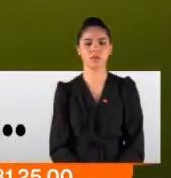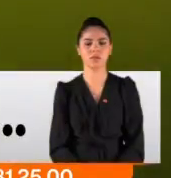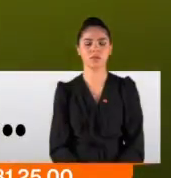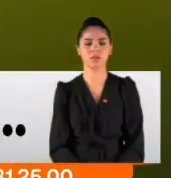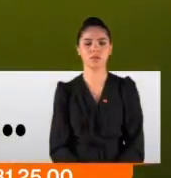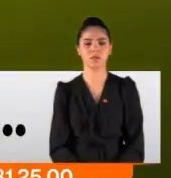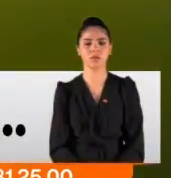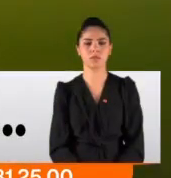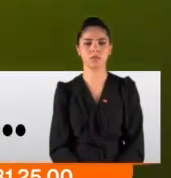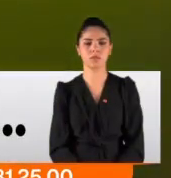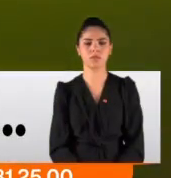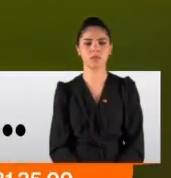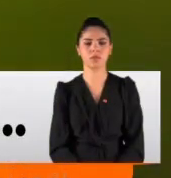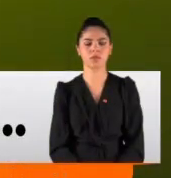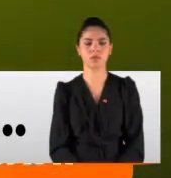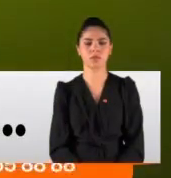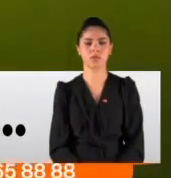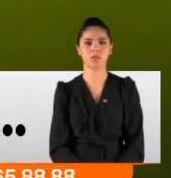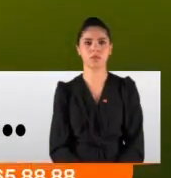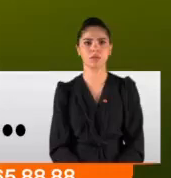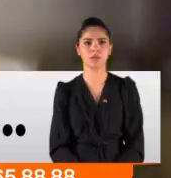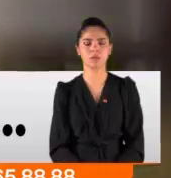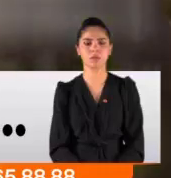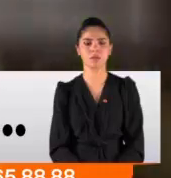sonra Recep Tayyip Erdoğan gelecek üstüne.